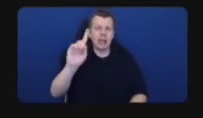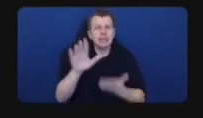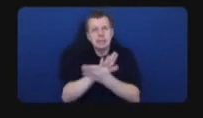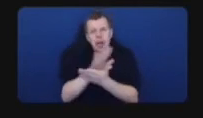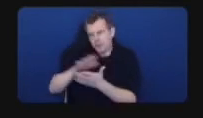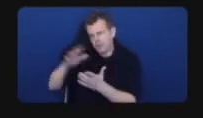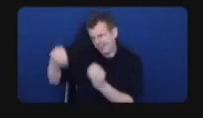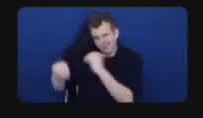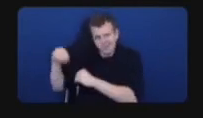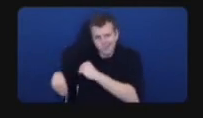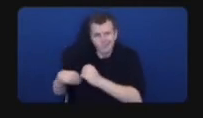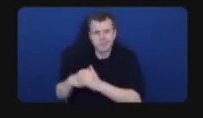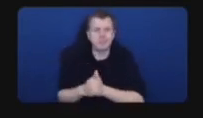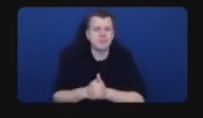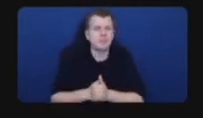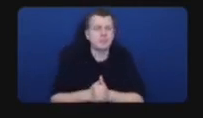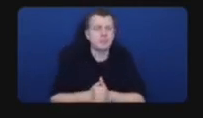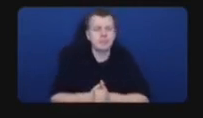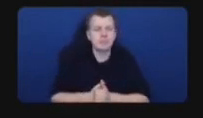还有一点非常重要的